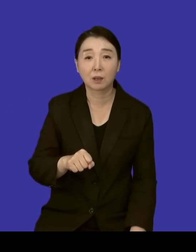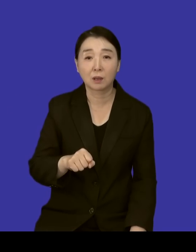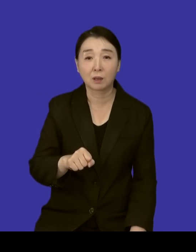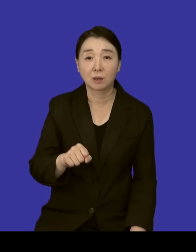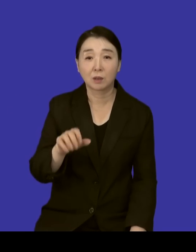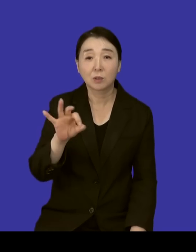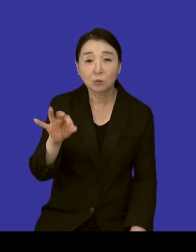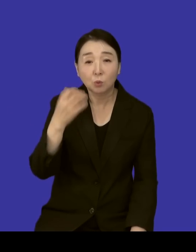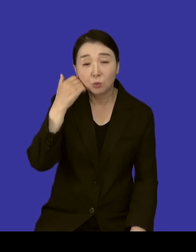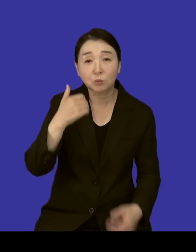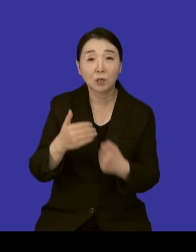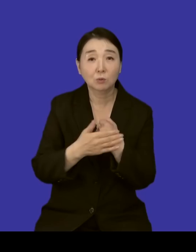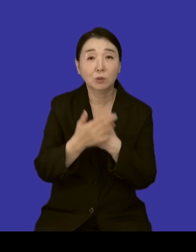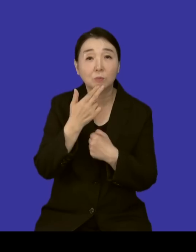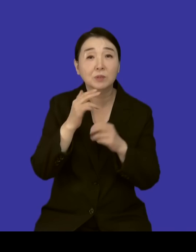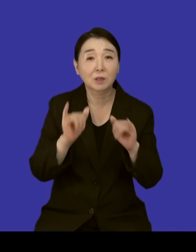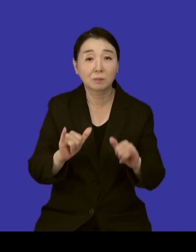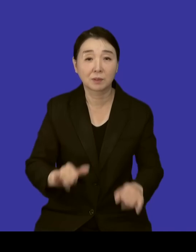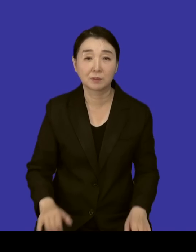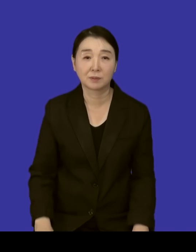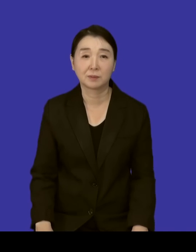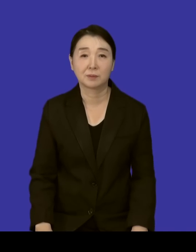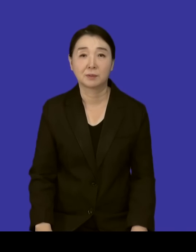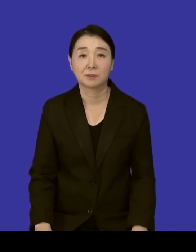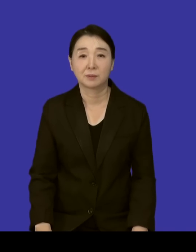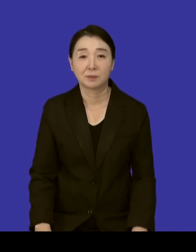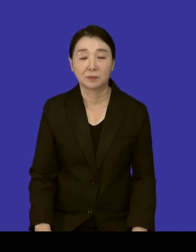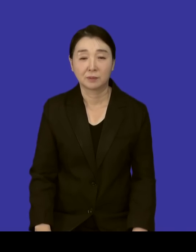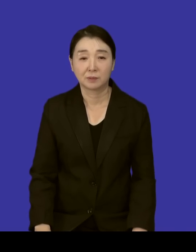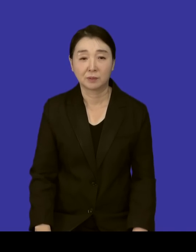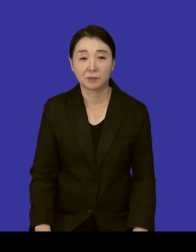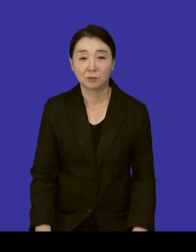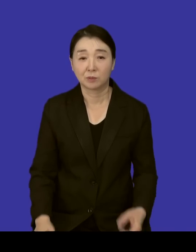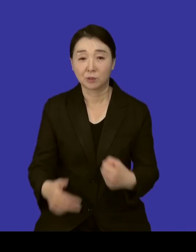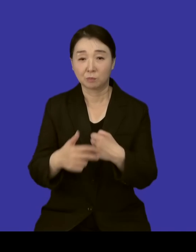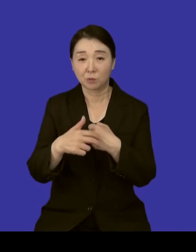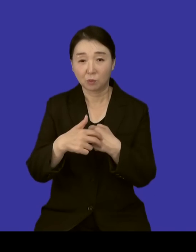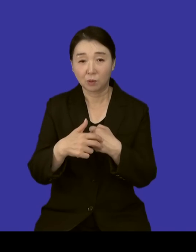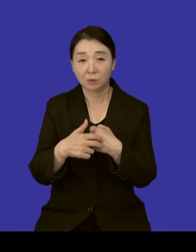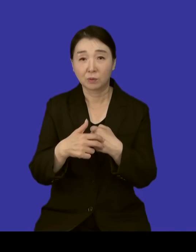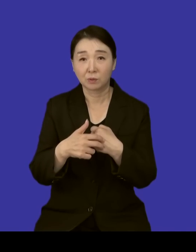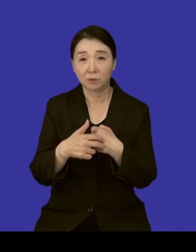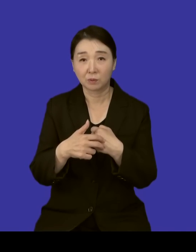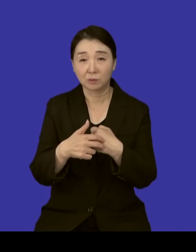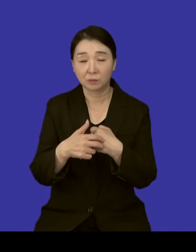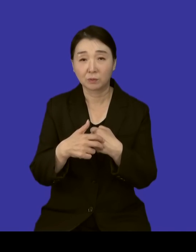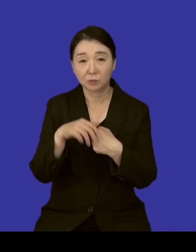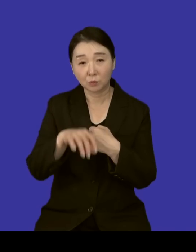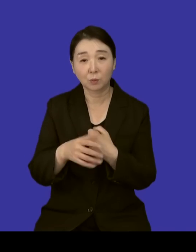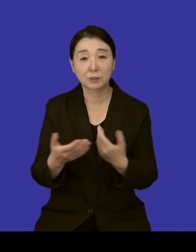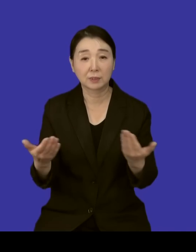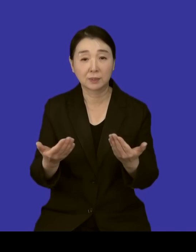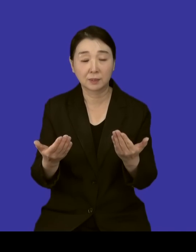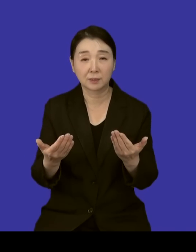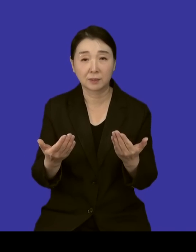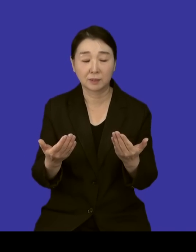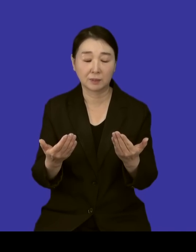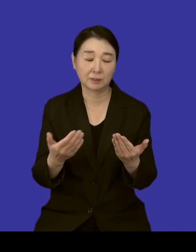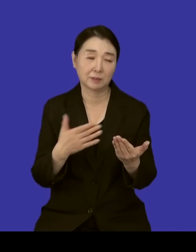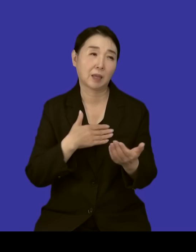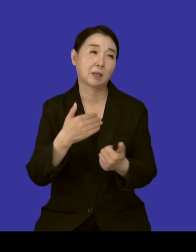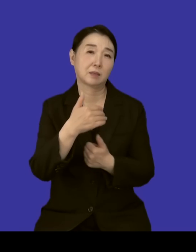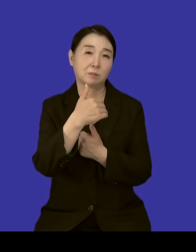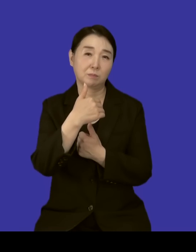뭐 도와줄 사람 없을까 봐. 예. 그러면서 우리 병원에 그 일을 예. 이제 저한테 시킨